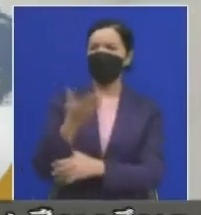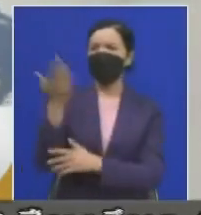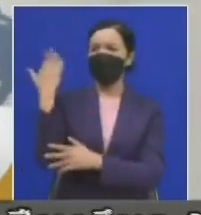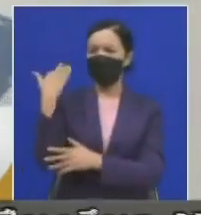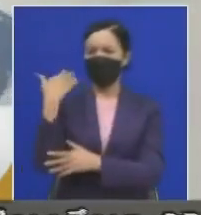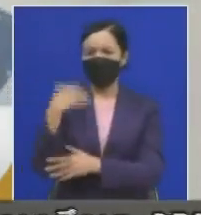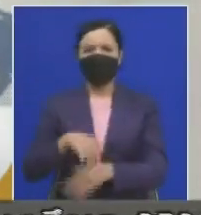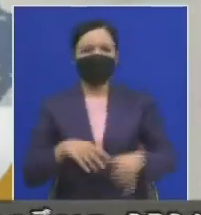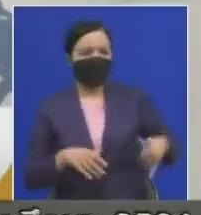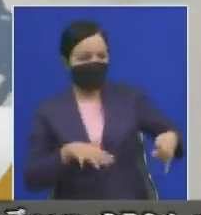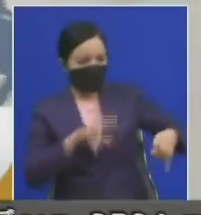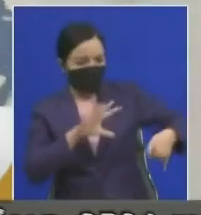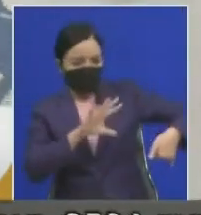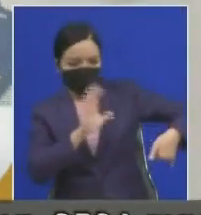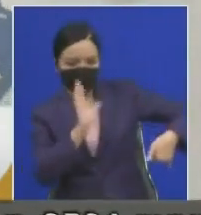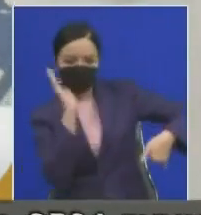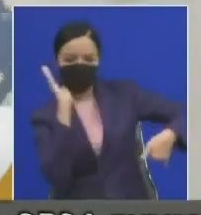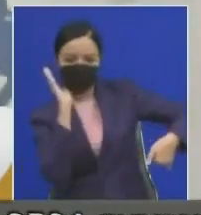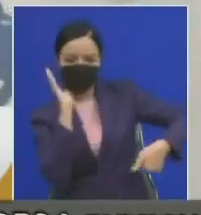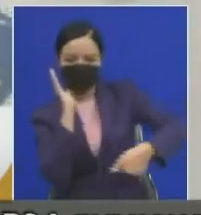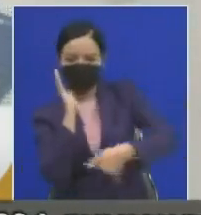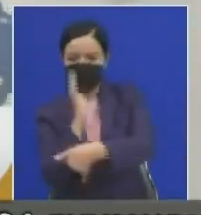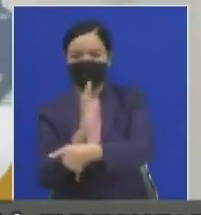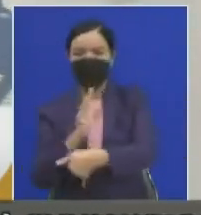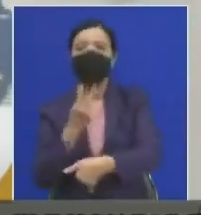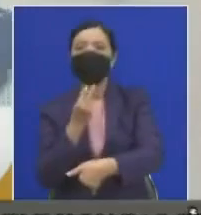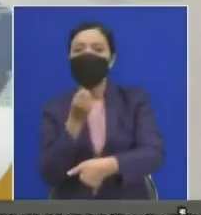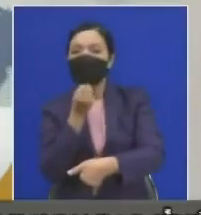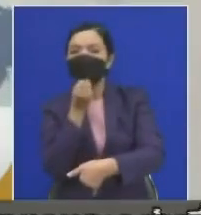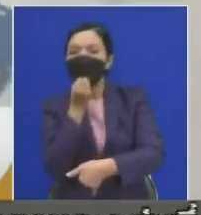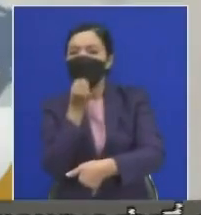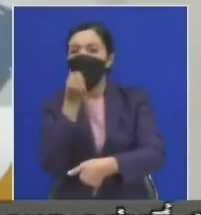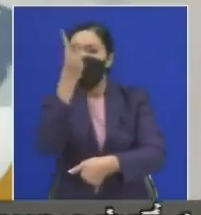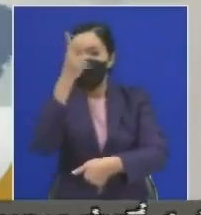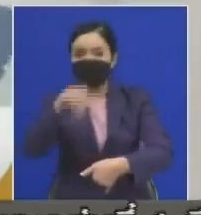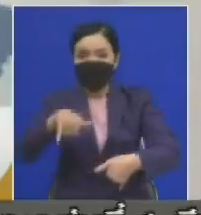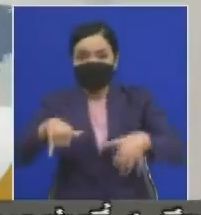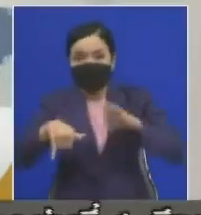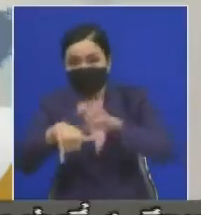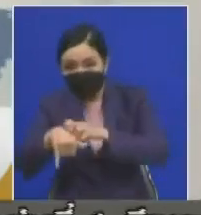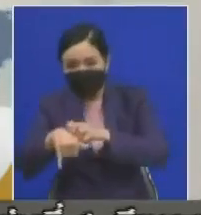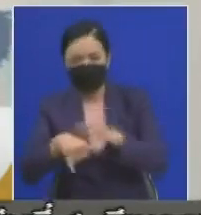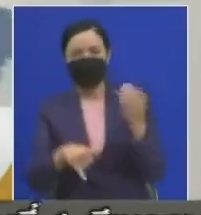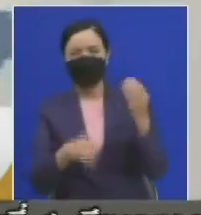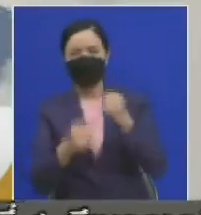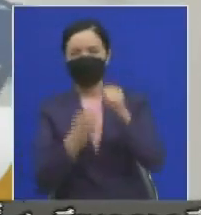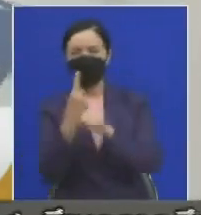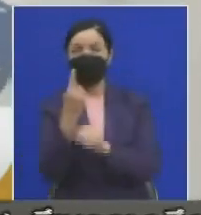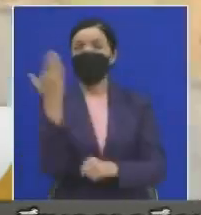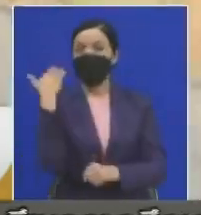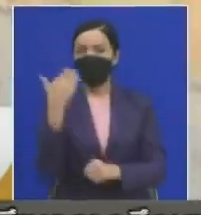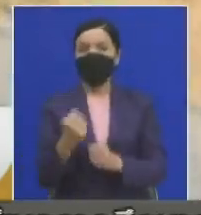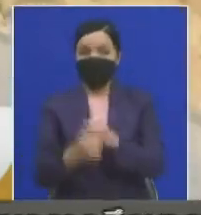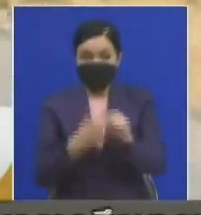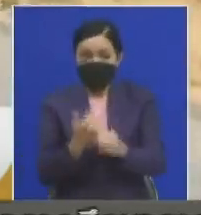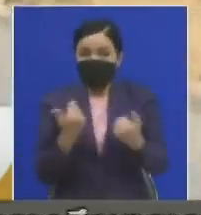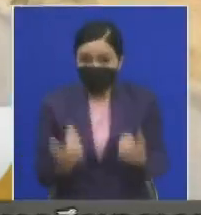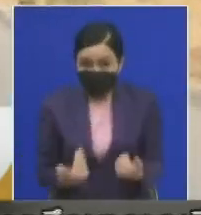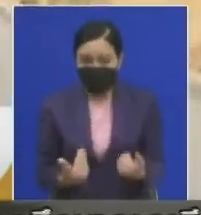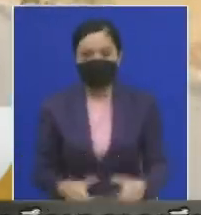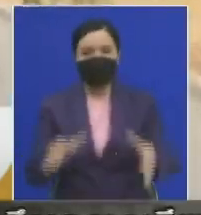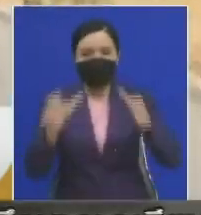อปรากฏวหมู่หวาน ประมาณสัติหนึ่งเศื้อโค่ม ออกใหเขตลักษาพศารป่าหุยขาแค้ง